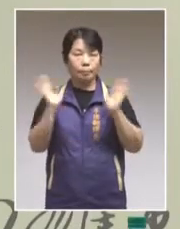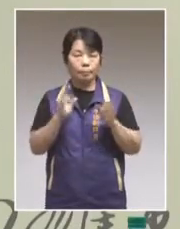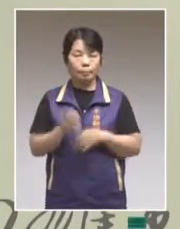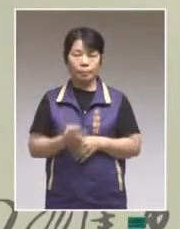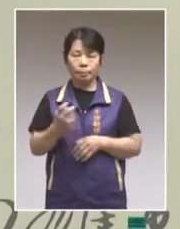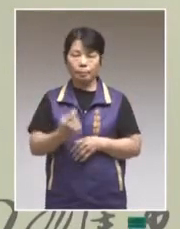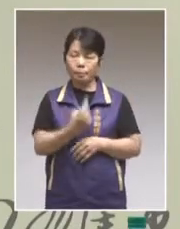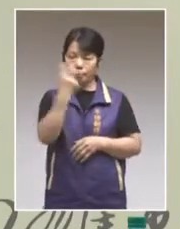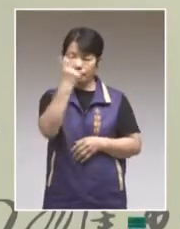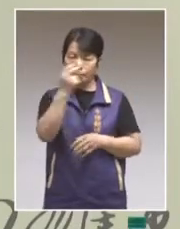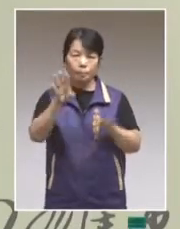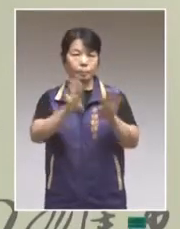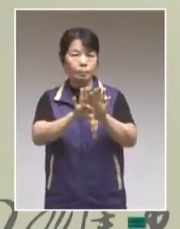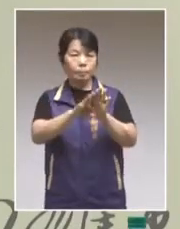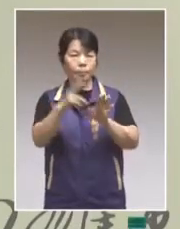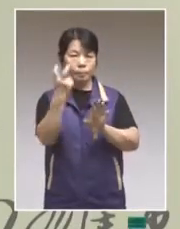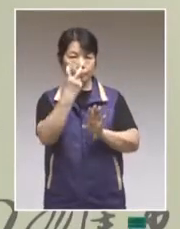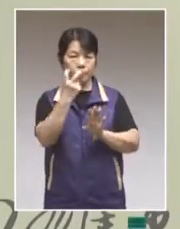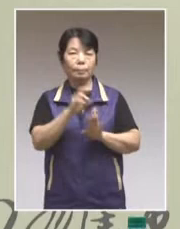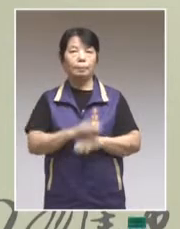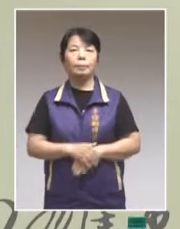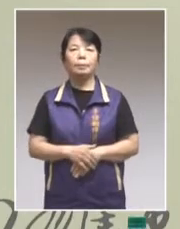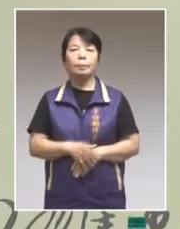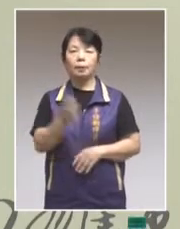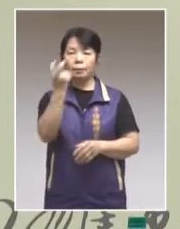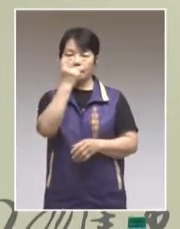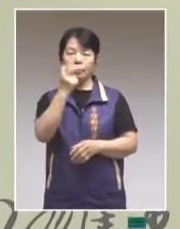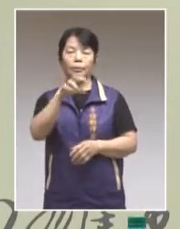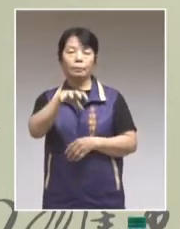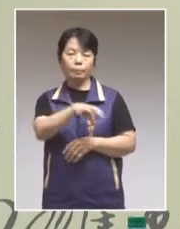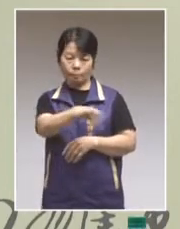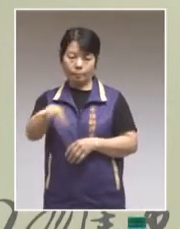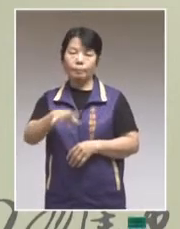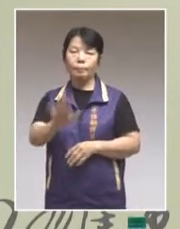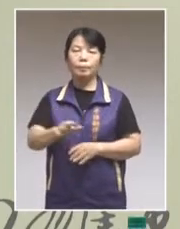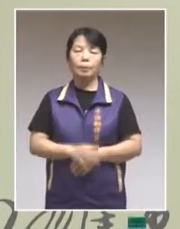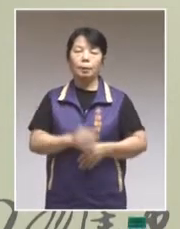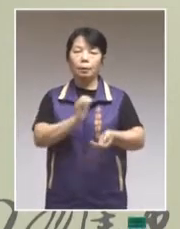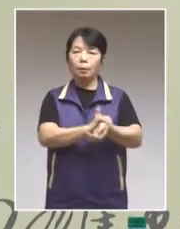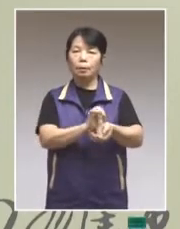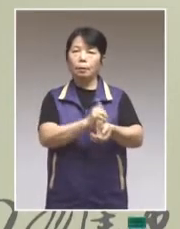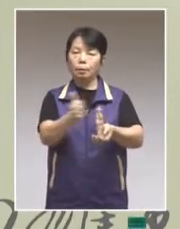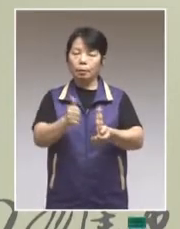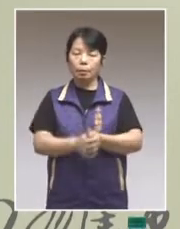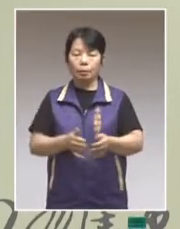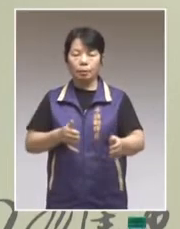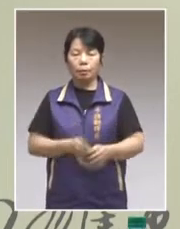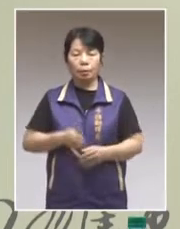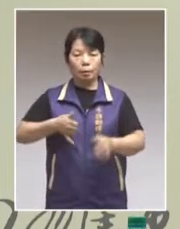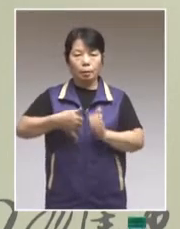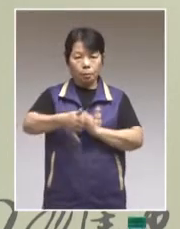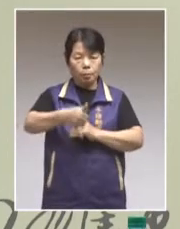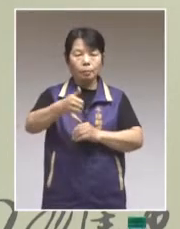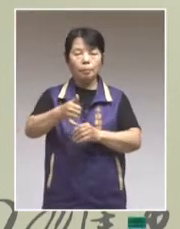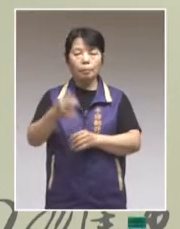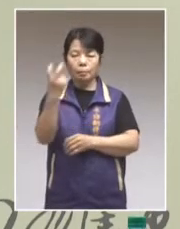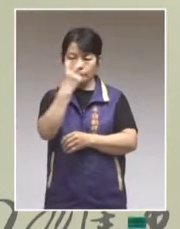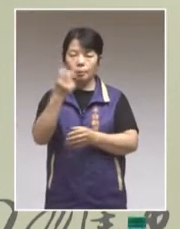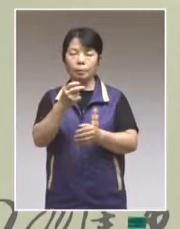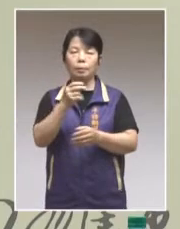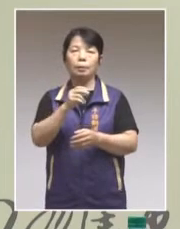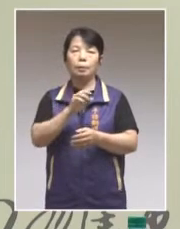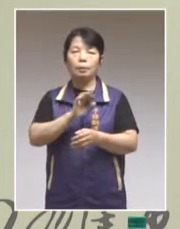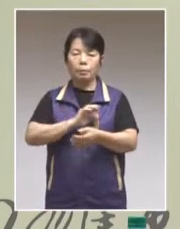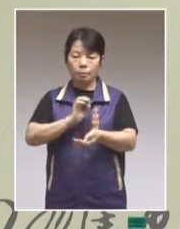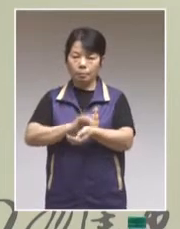筛阳性门诊的相关的这个检查站啊，或者是医师的助诊，也要非常谢谢。然后我们基层